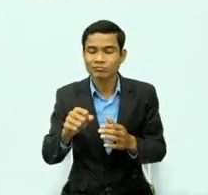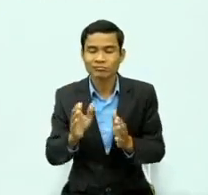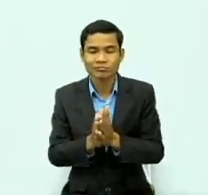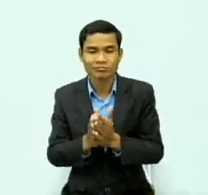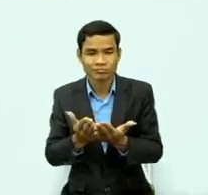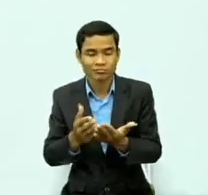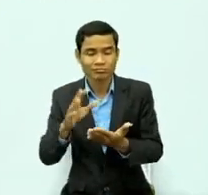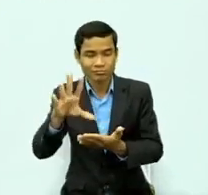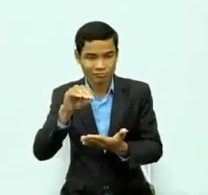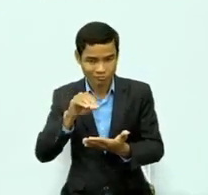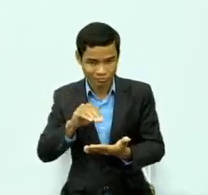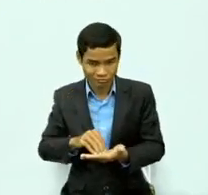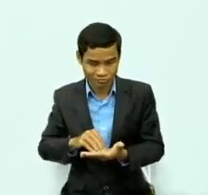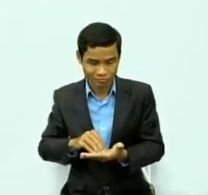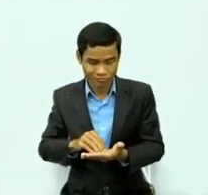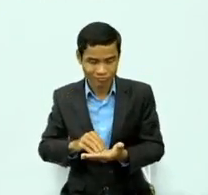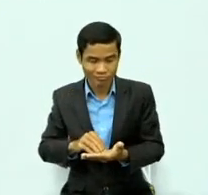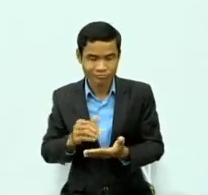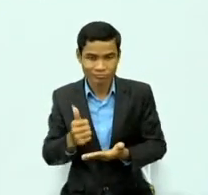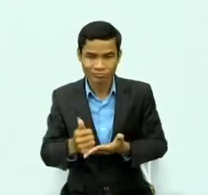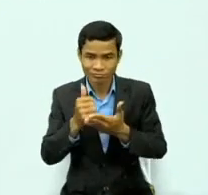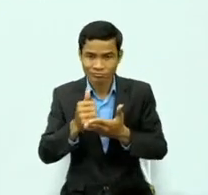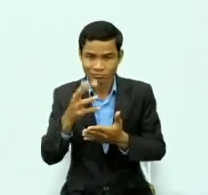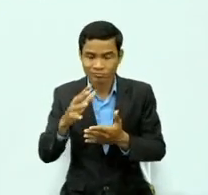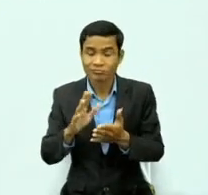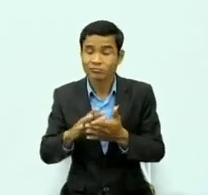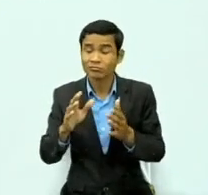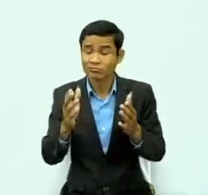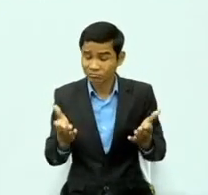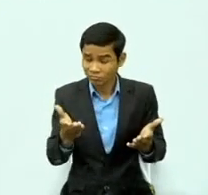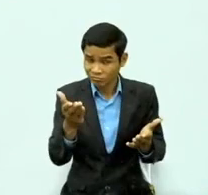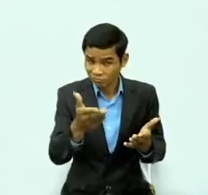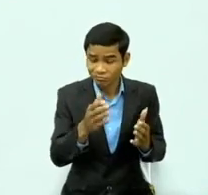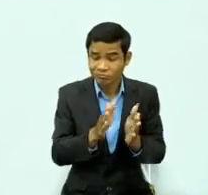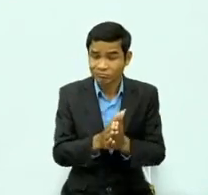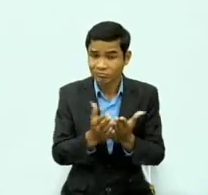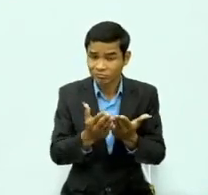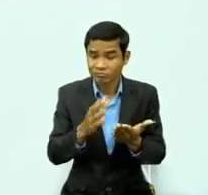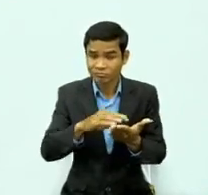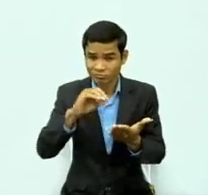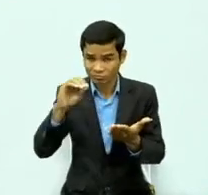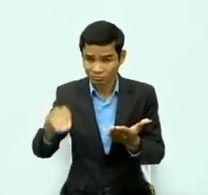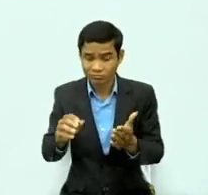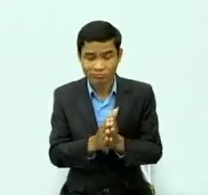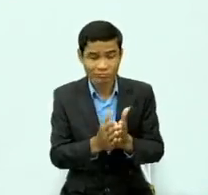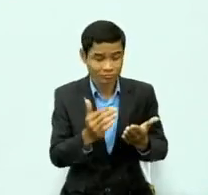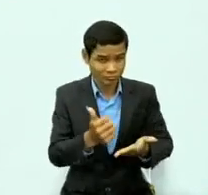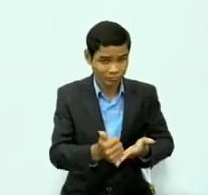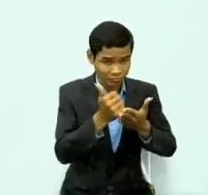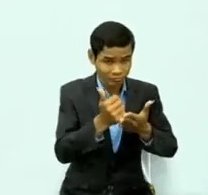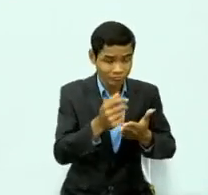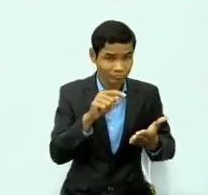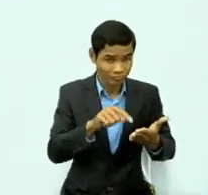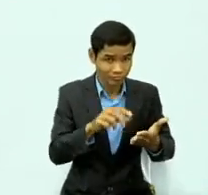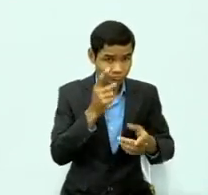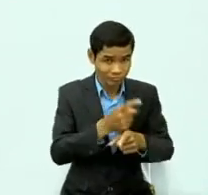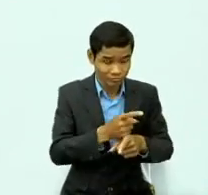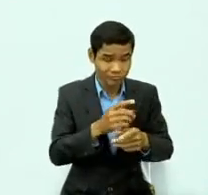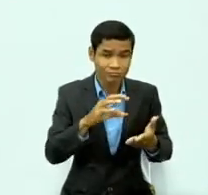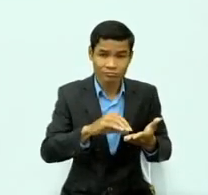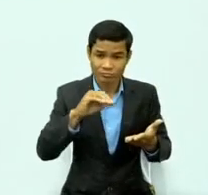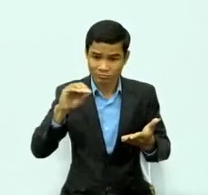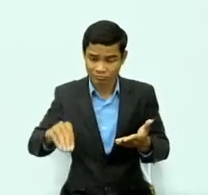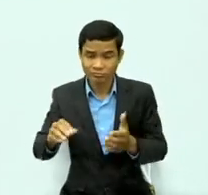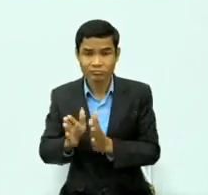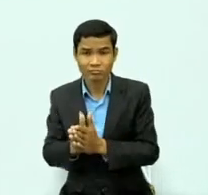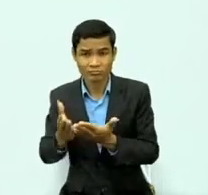ងសិភៅជំនួយកូនទេគឺសរសេរដាក់ក្នុងសិភៅមេរៀនរបស់កូនណាឥឡូវកូនលើកសិភៅមេរៀនដើម្បីត្រៀមសរសេរអ